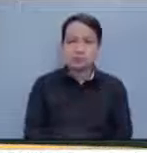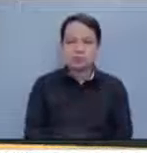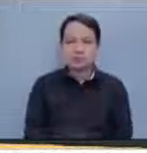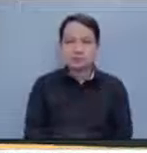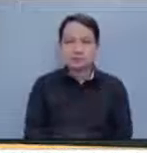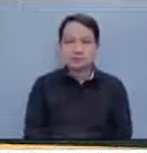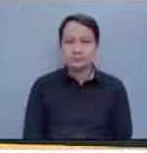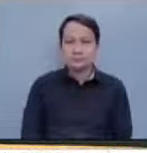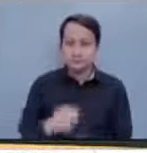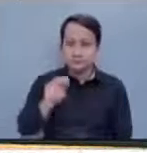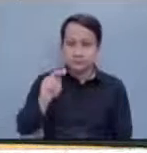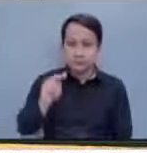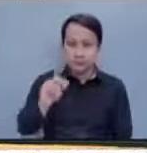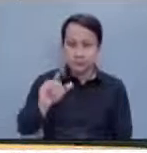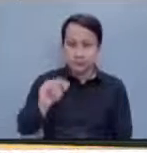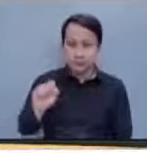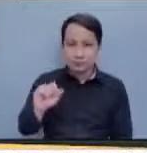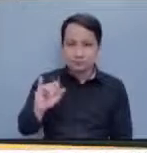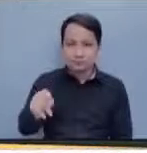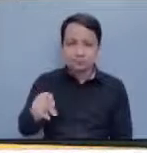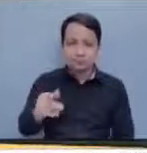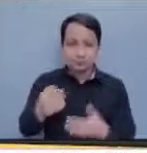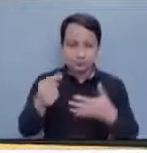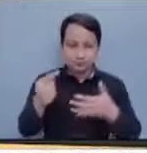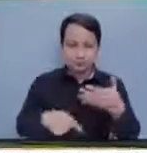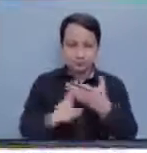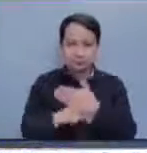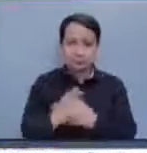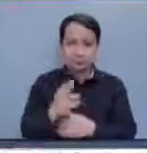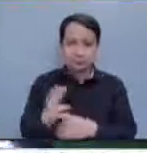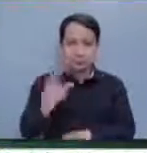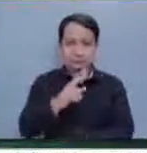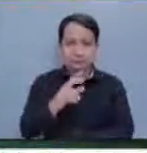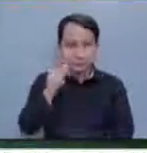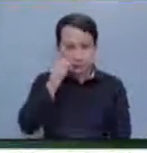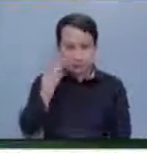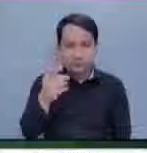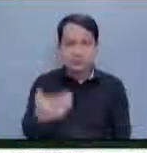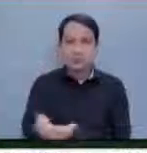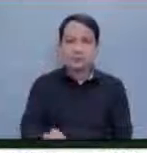Luisa Erispe sa detalye. Rise and shine, Luisa.